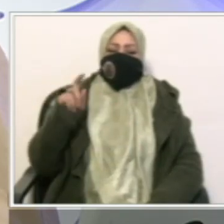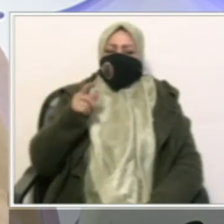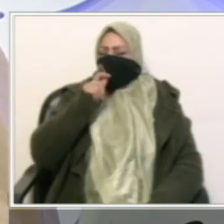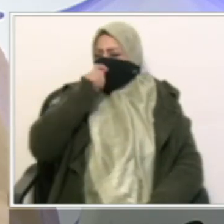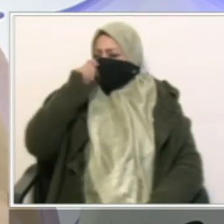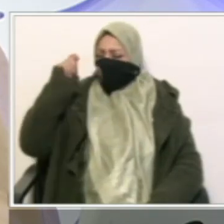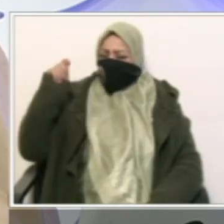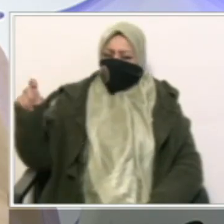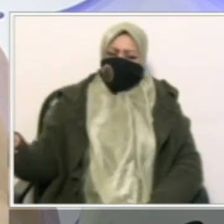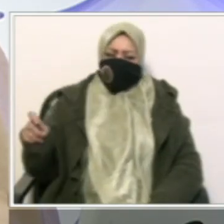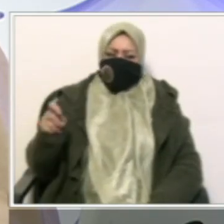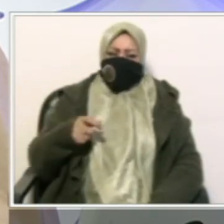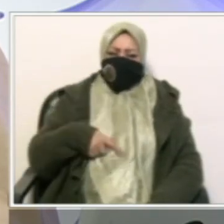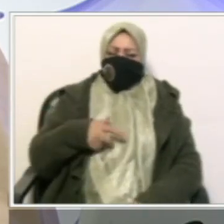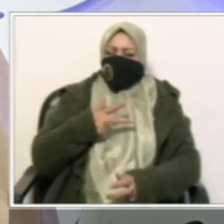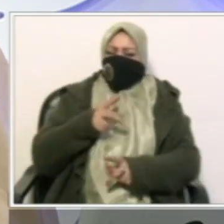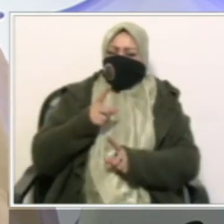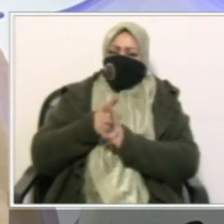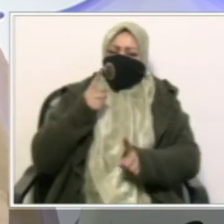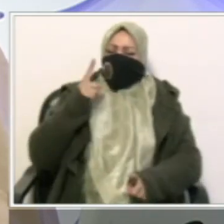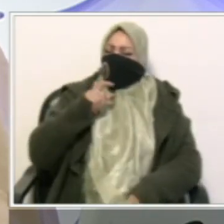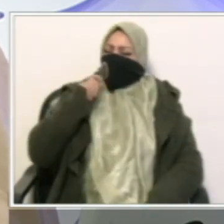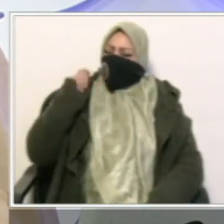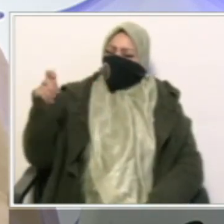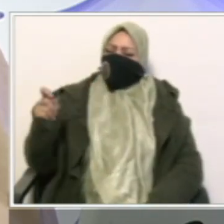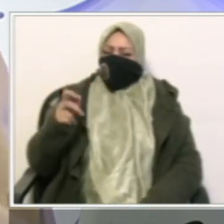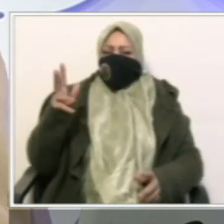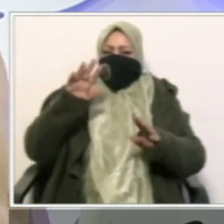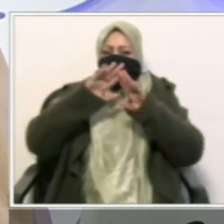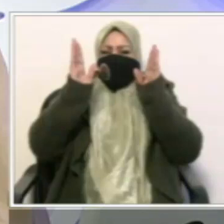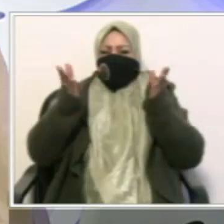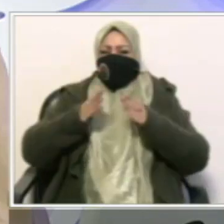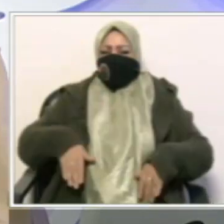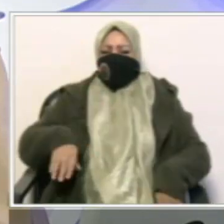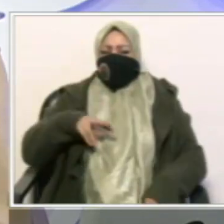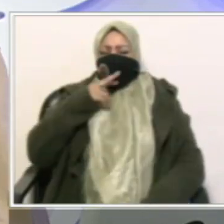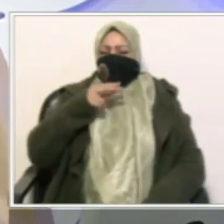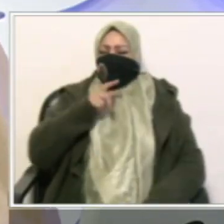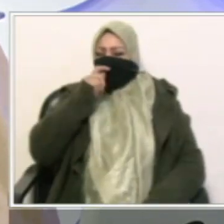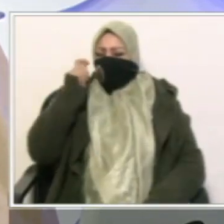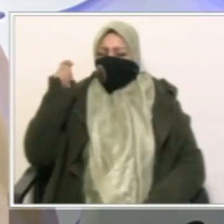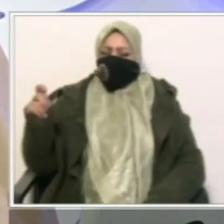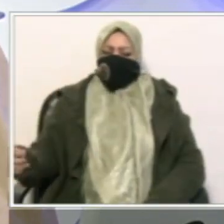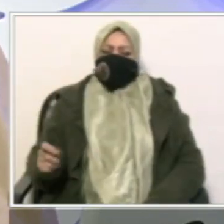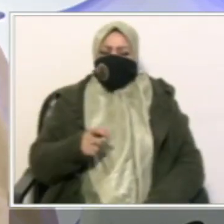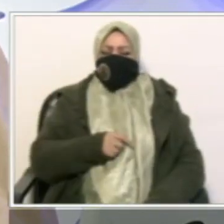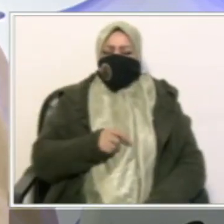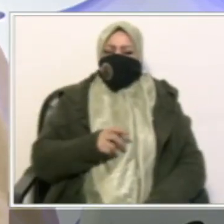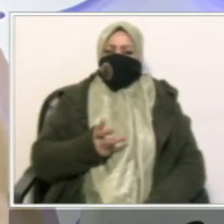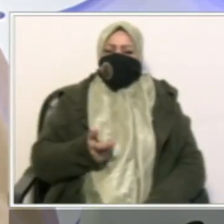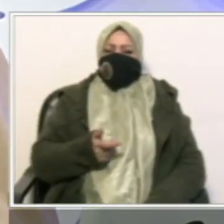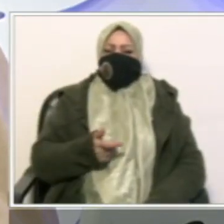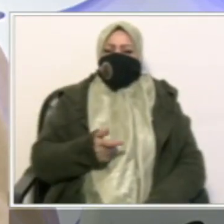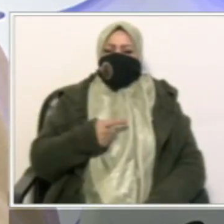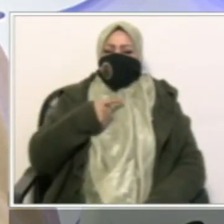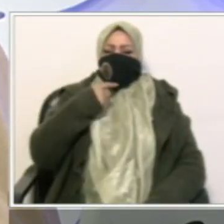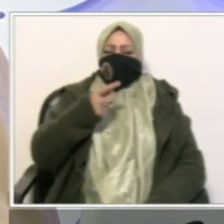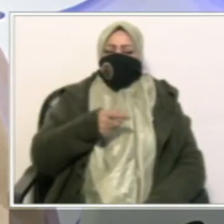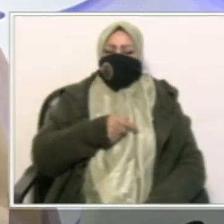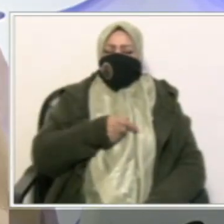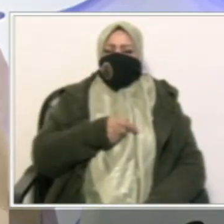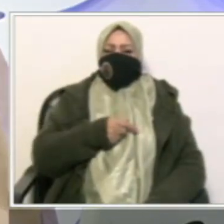في الشرع، ولا تسمى آلهة أصلا، هي في نظرهم هم آلهة، لكن عندنا نحن الموحدون،